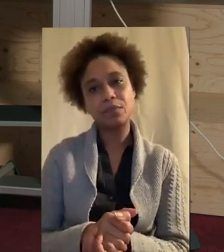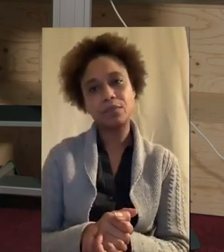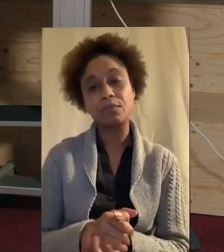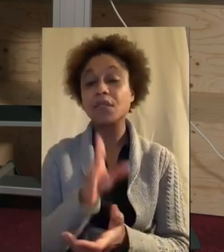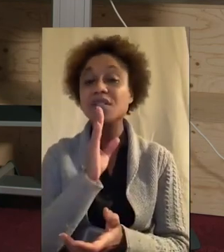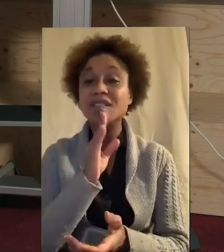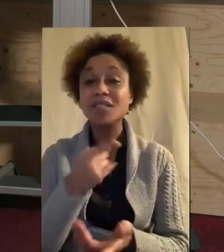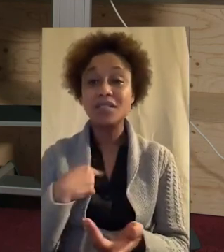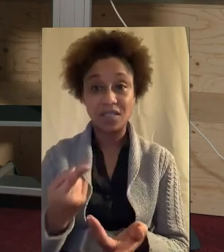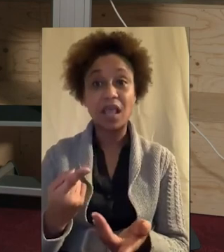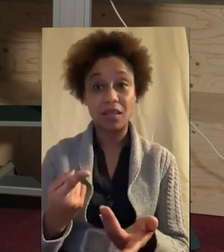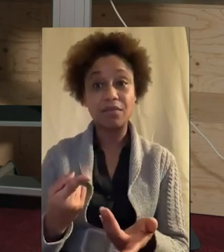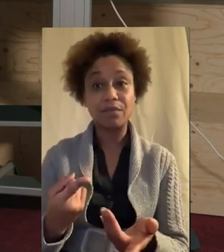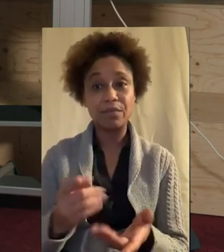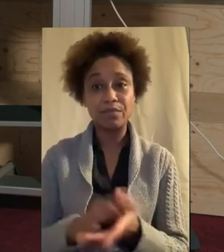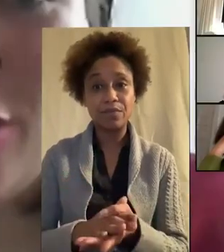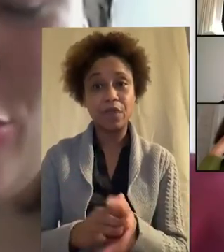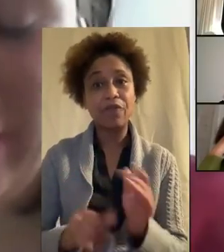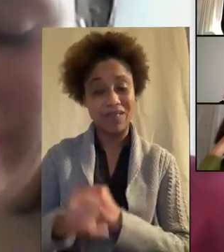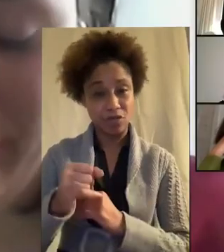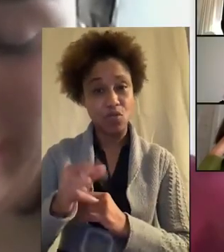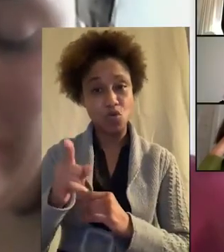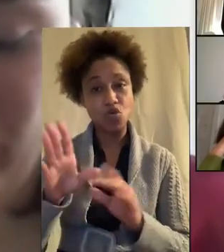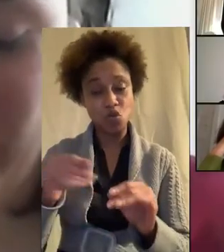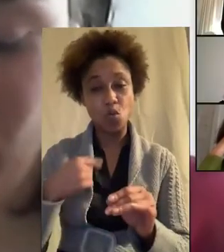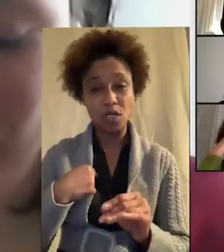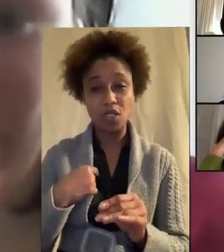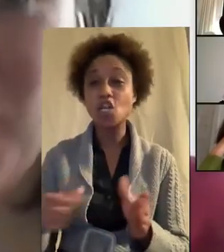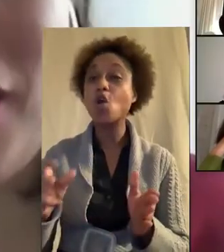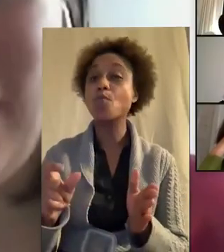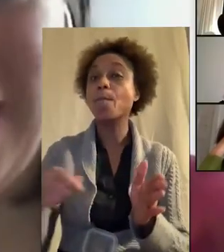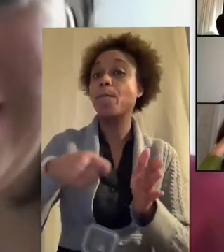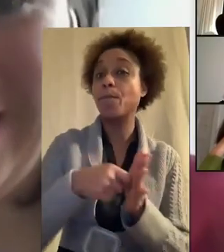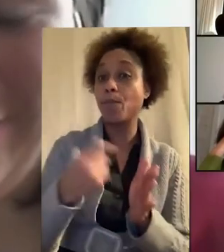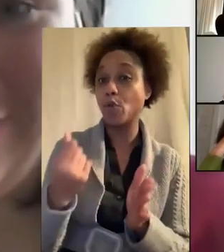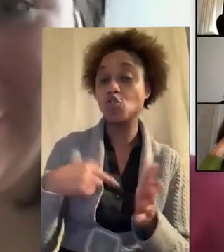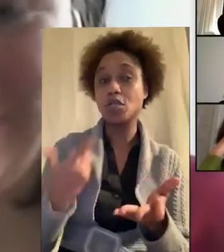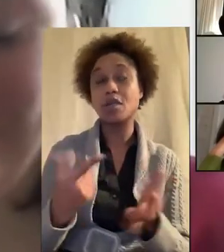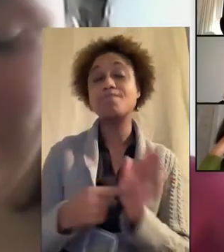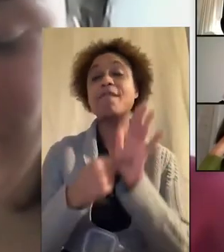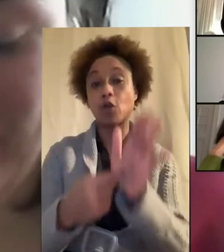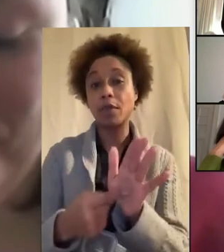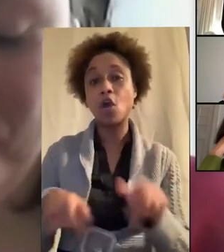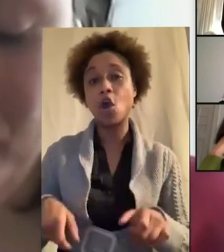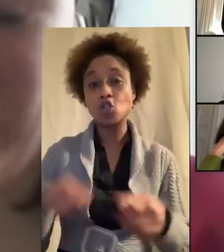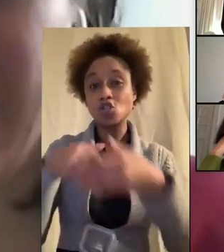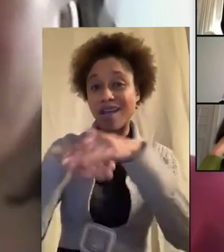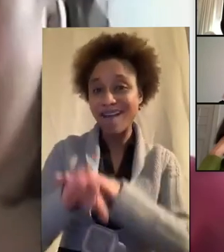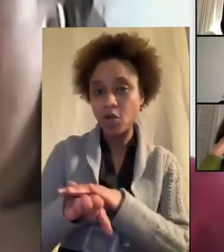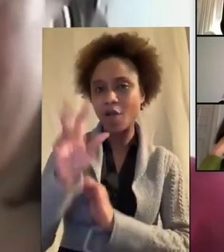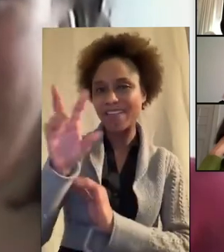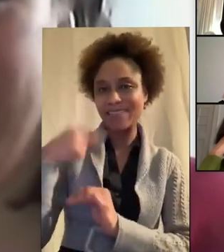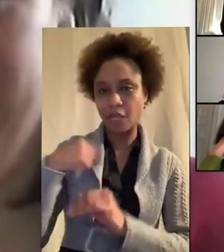Ik denk dat het net zoals bij de routekaart voor de coalitie voor inclusie ook gewoon heel belangrijk is dat er een